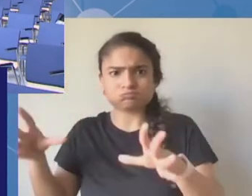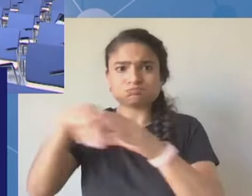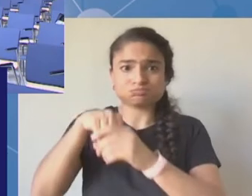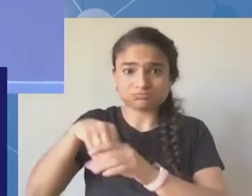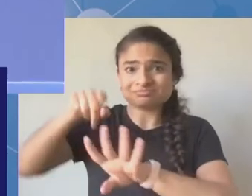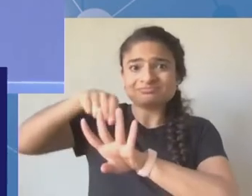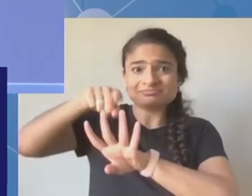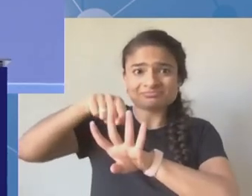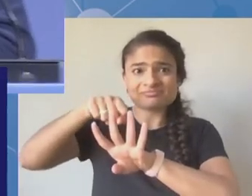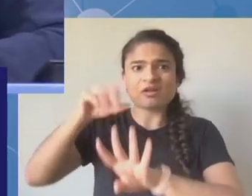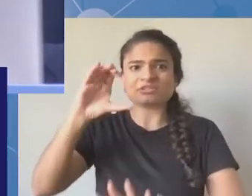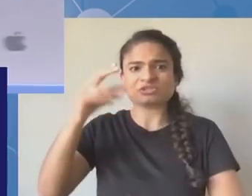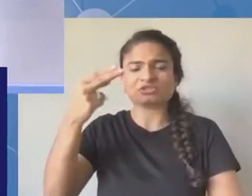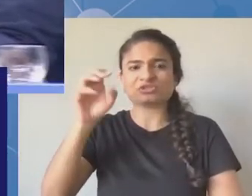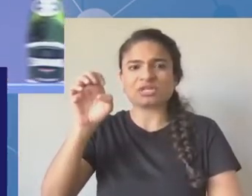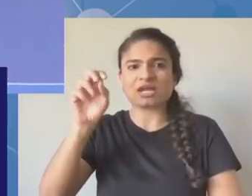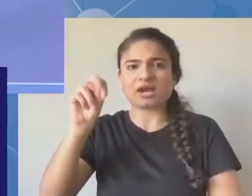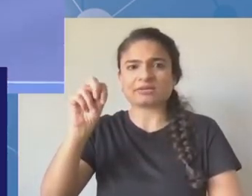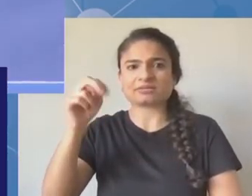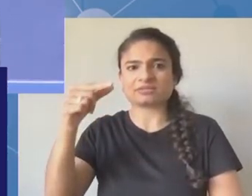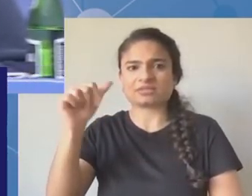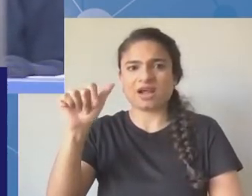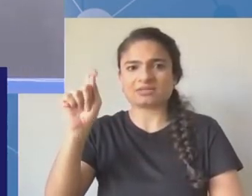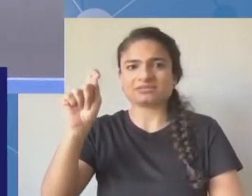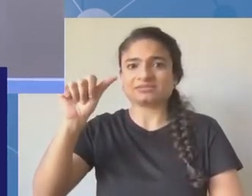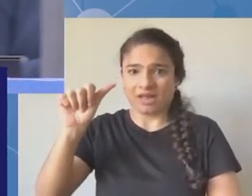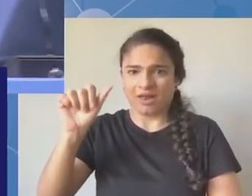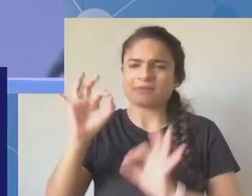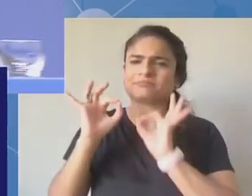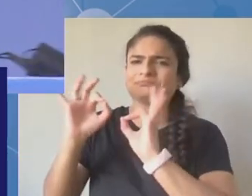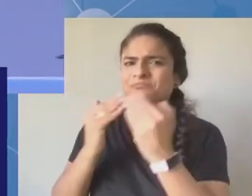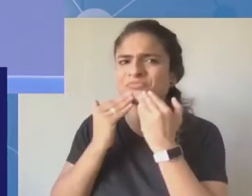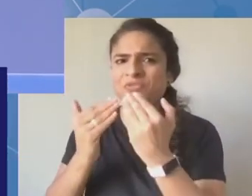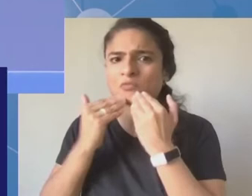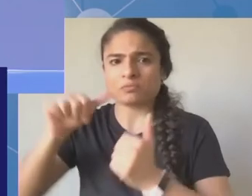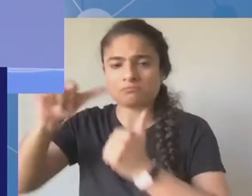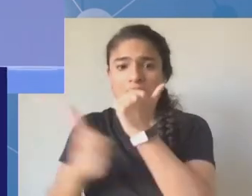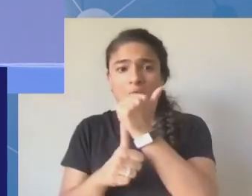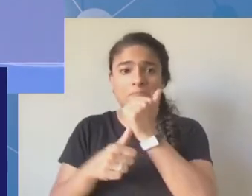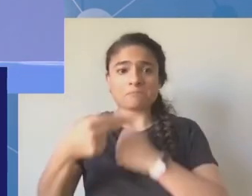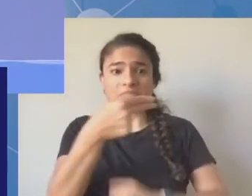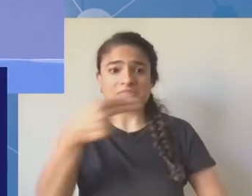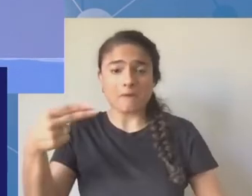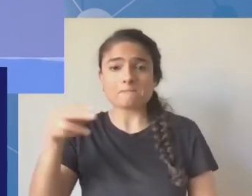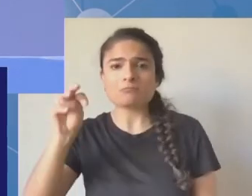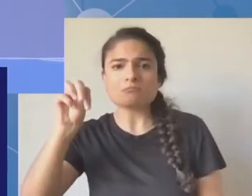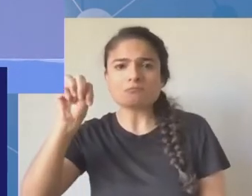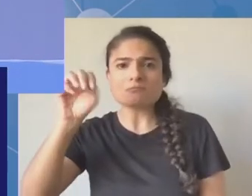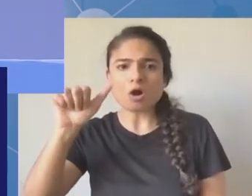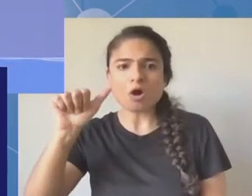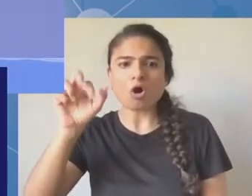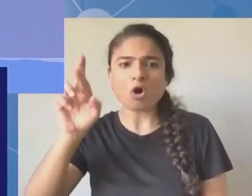نائبة الامين العام. مساء الخير، ارحب بكم،